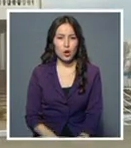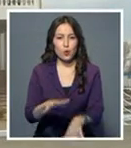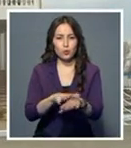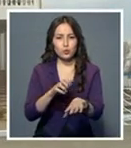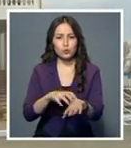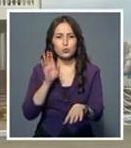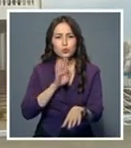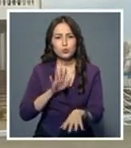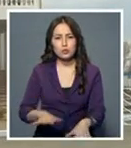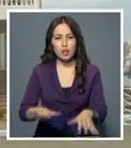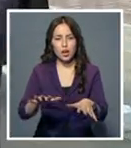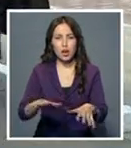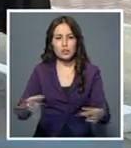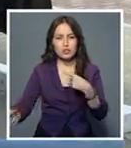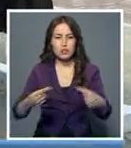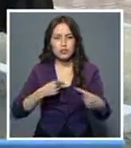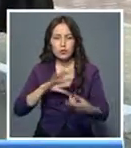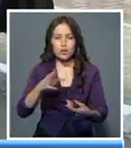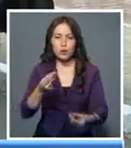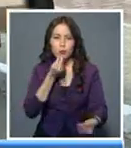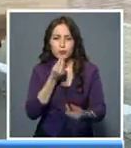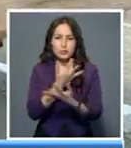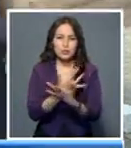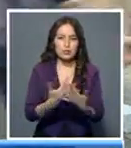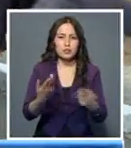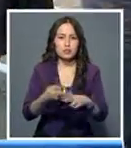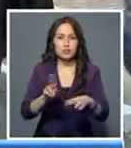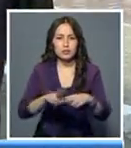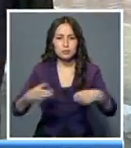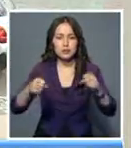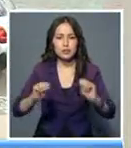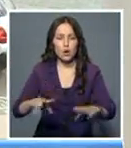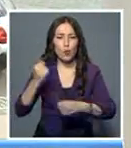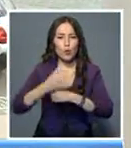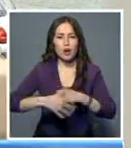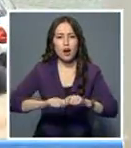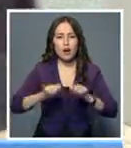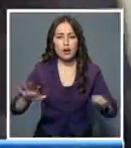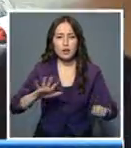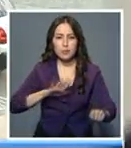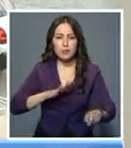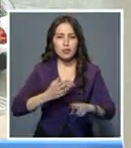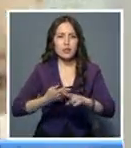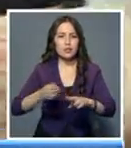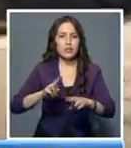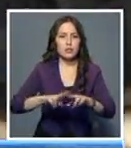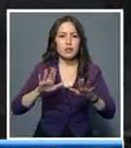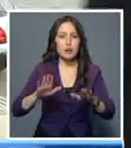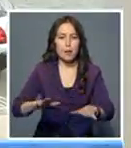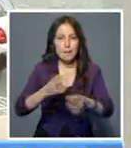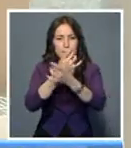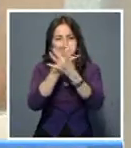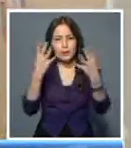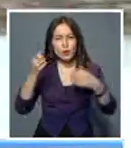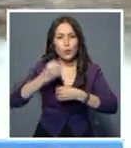Көкшетауда су тасқынынан зардап шеккендерге азық-түлік, киім-кешек, тұрмыстық заттар қабылдайтын орталық ашылды. Алғашқылардың бірі болып қаладағы этномәдени орталықтар